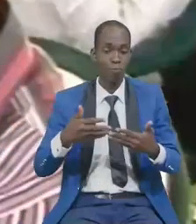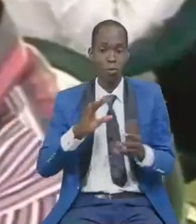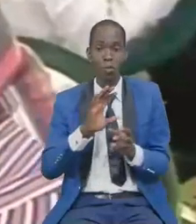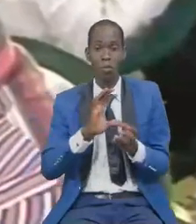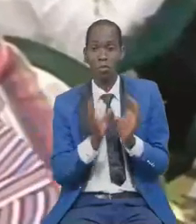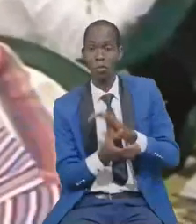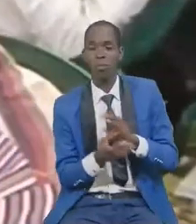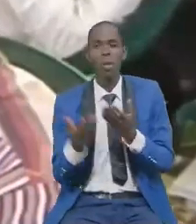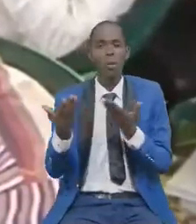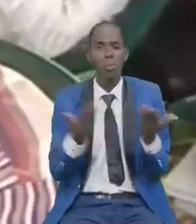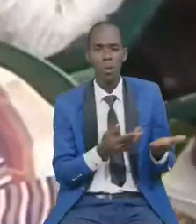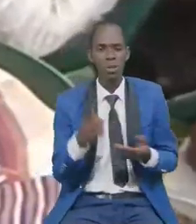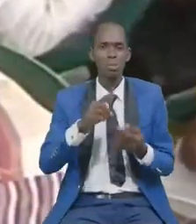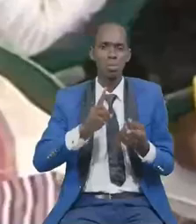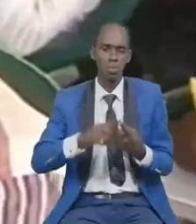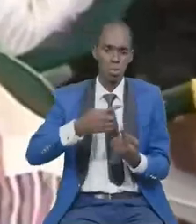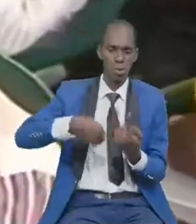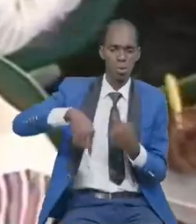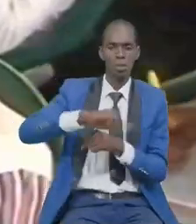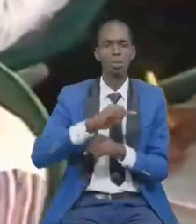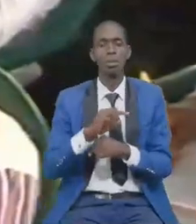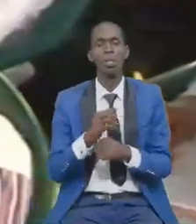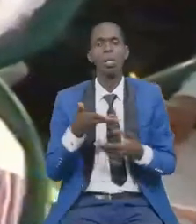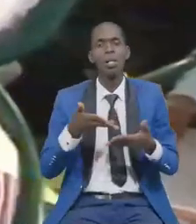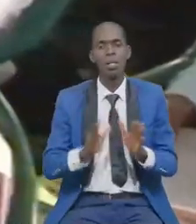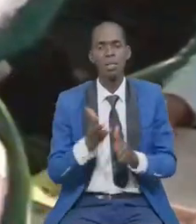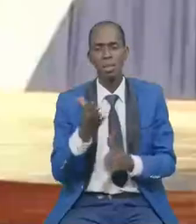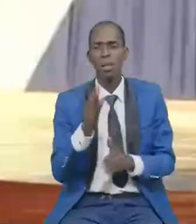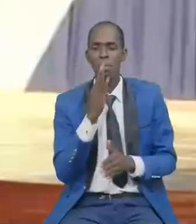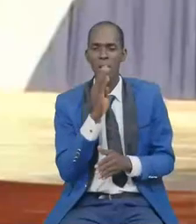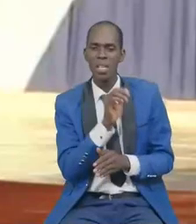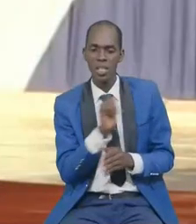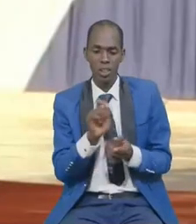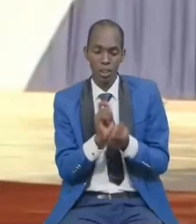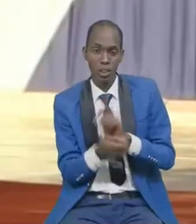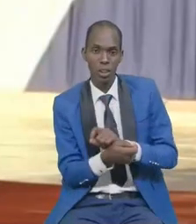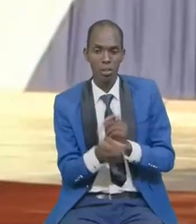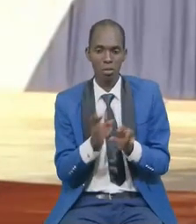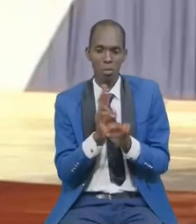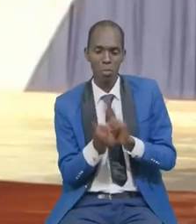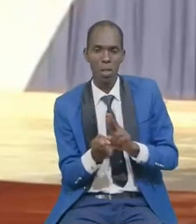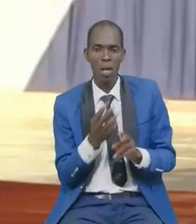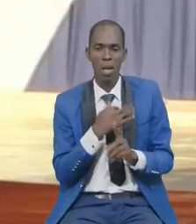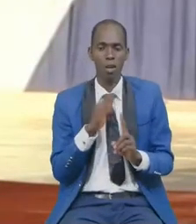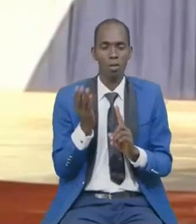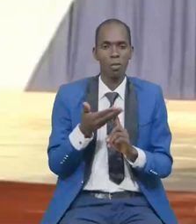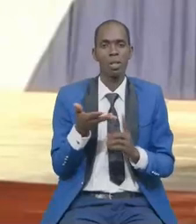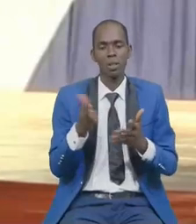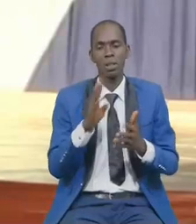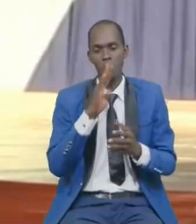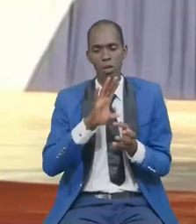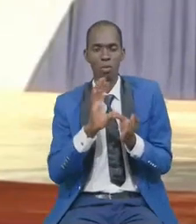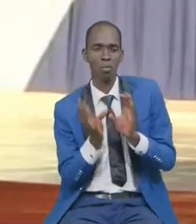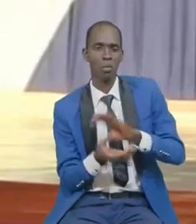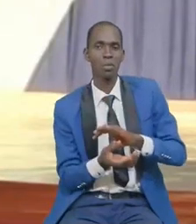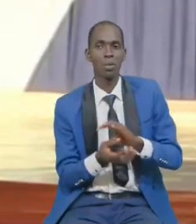un changement. Qu'il y ait une repentance. Et qu'il y ait une conviction. Et qu'il y ait la conversion. Père,